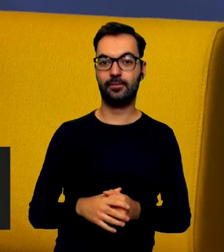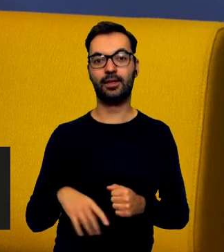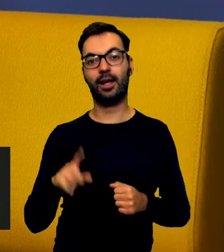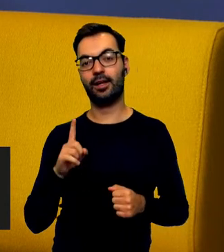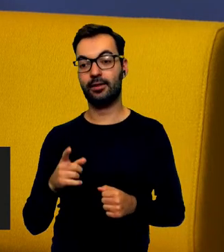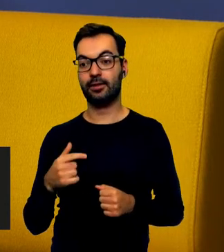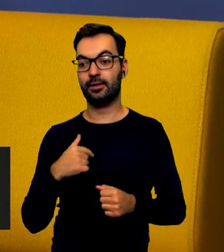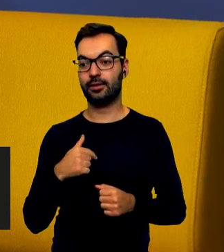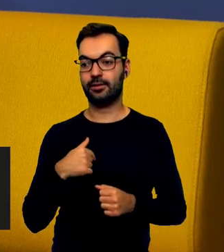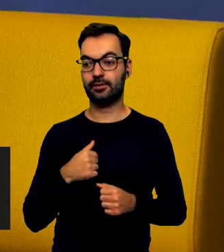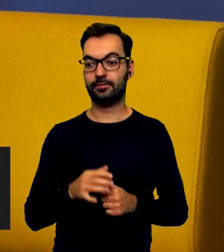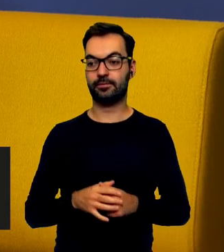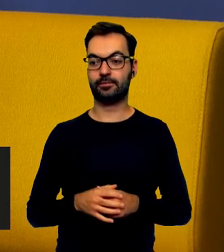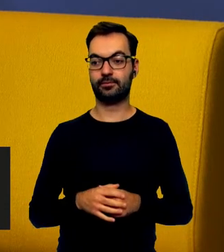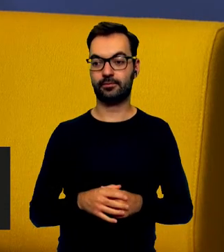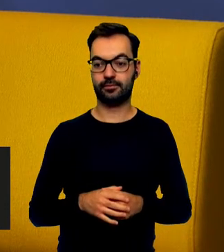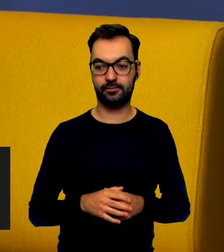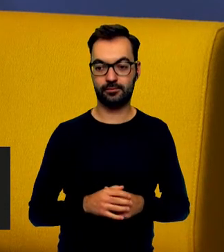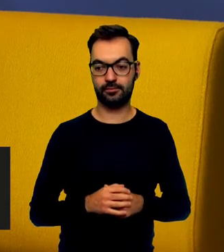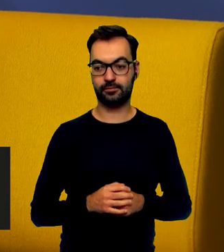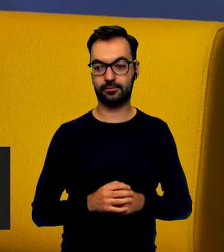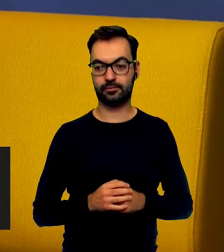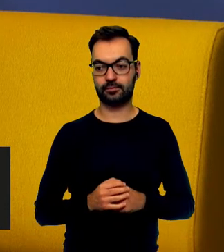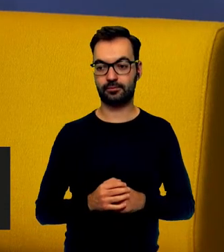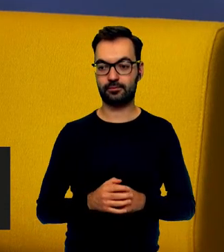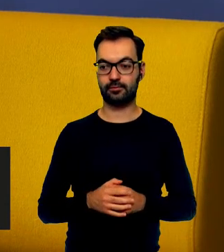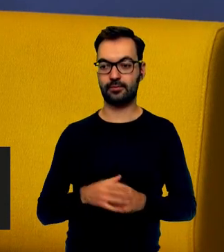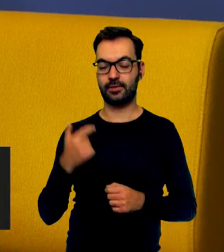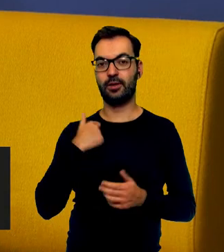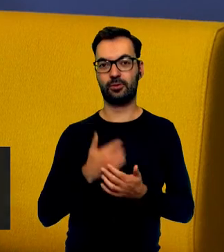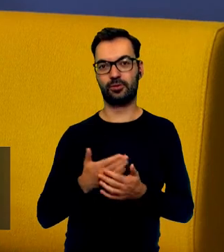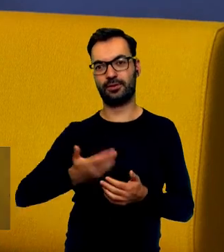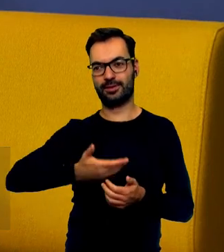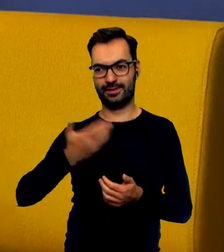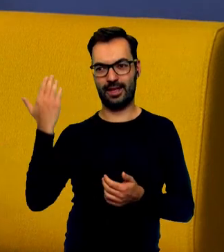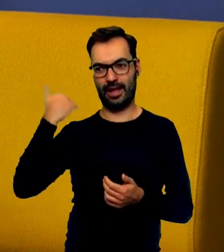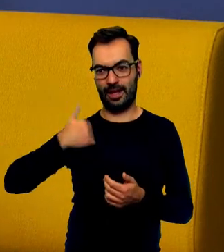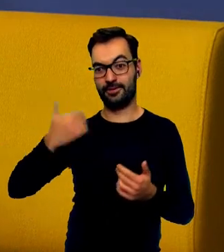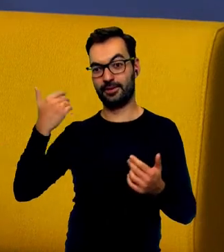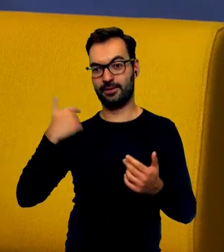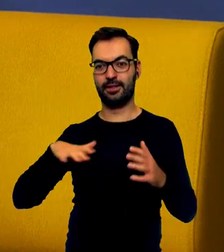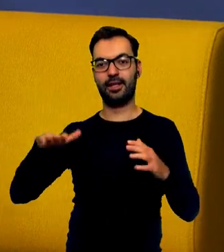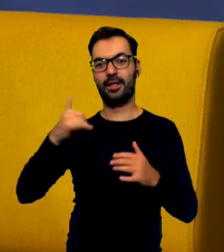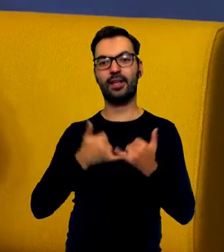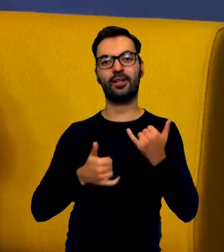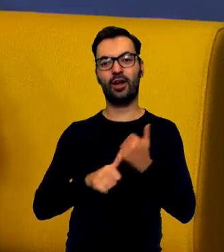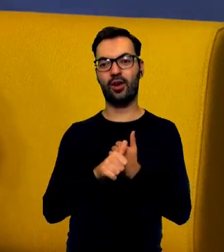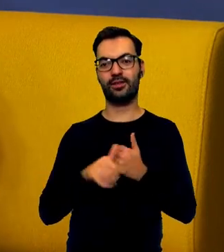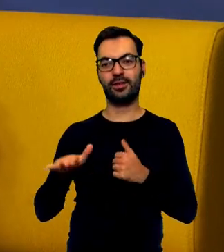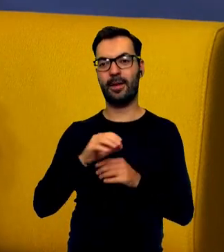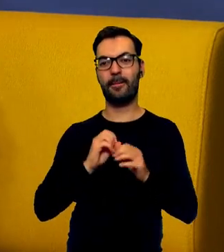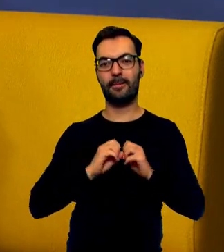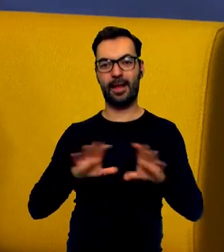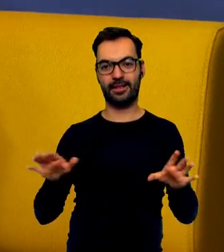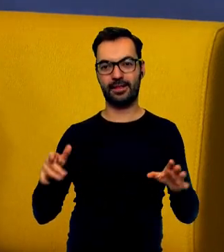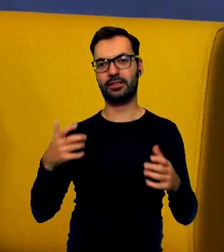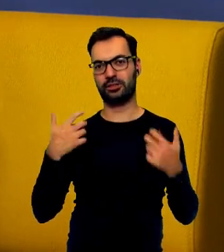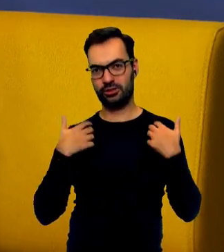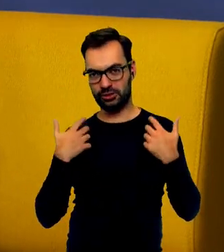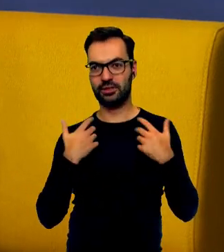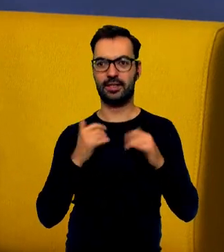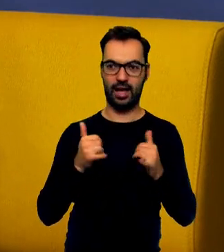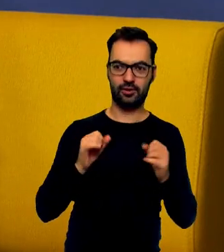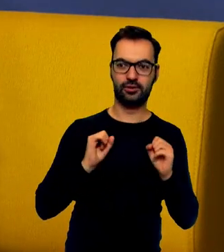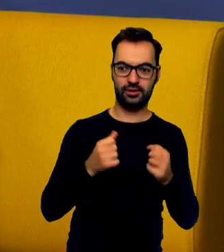Ale wiesz, ja rzeczywiście no, od pewnego czasu jakoś w tej sferze medialnej